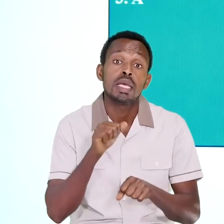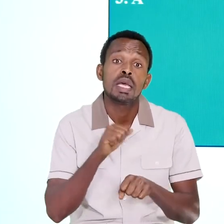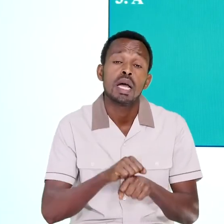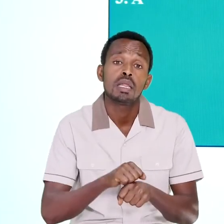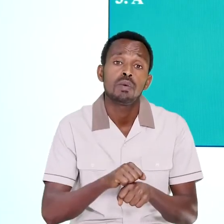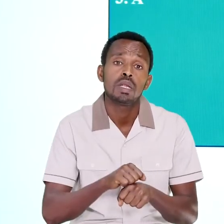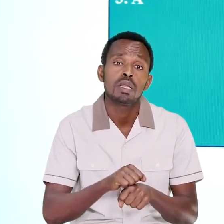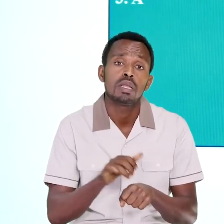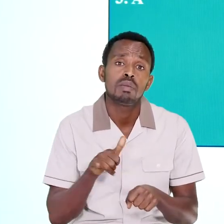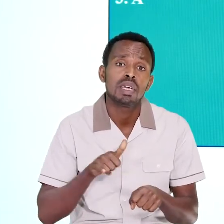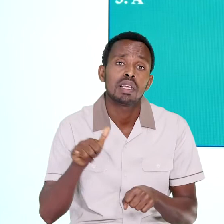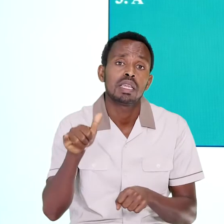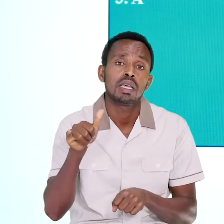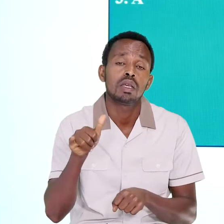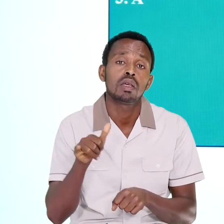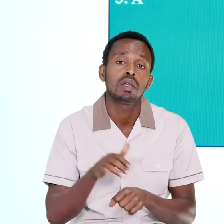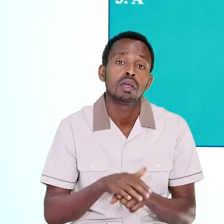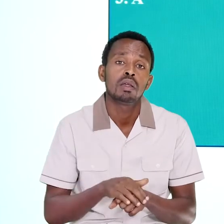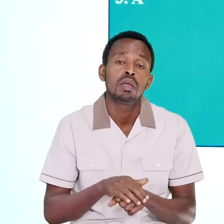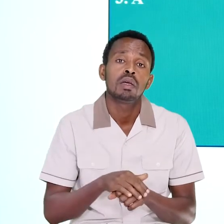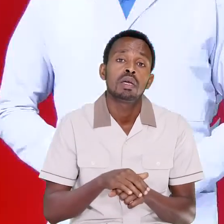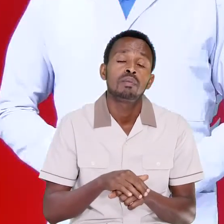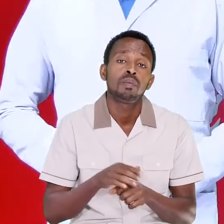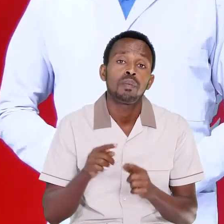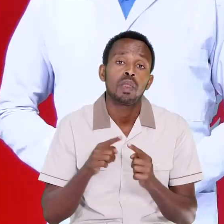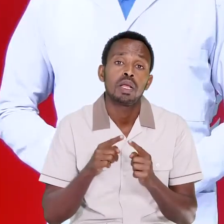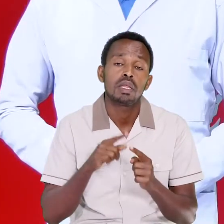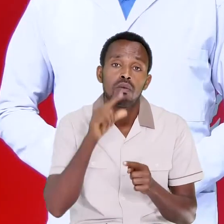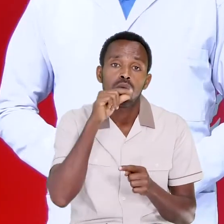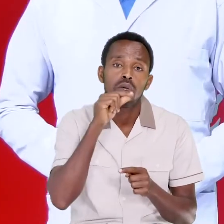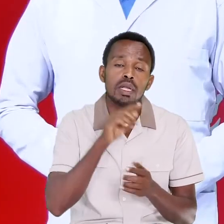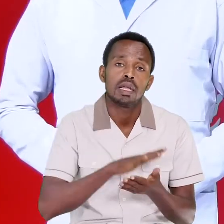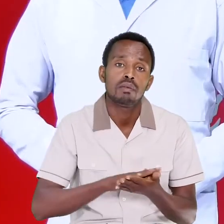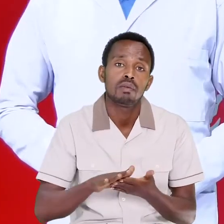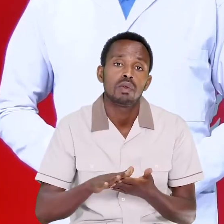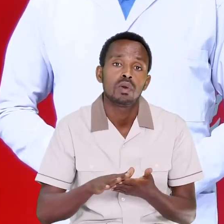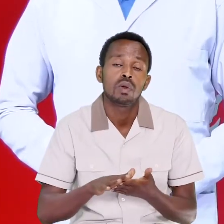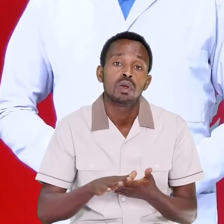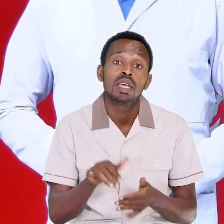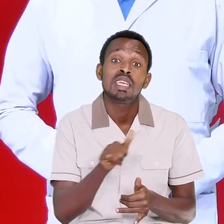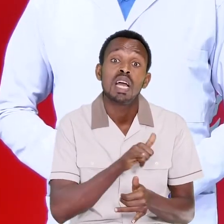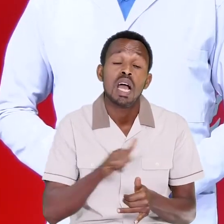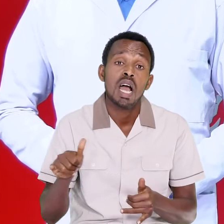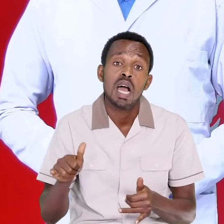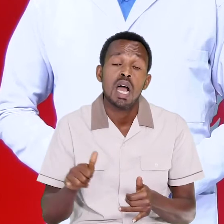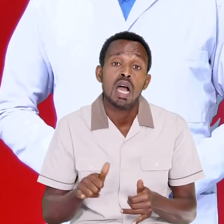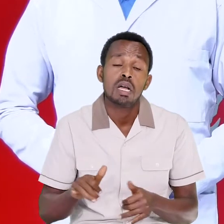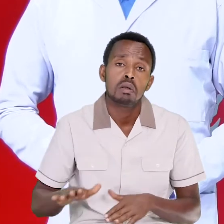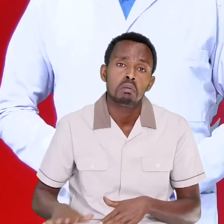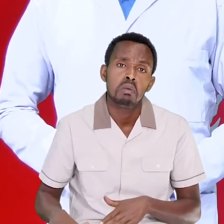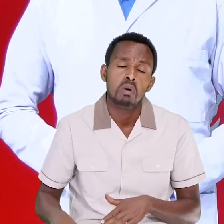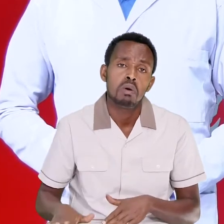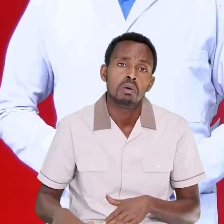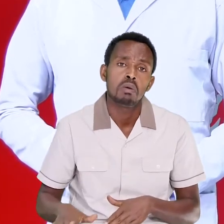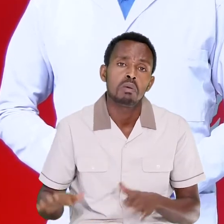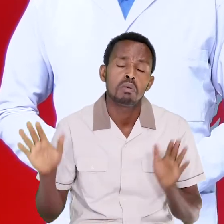baqatee innis qeensaaf huuruusaa kana aareffatee akka ilmoo ijoo biraa isa xiqqaatti